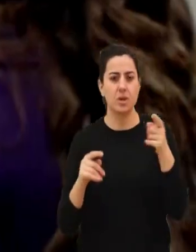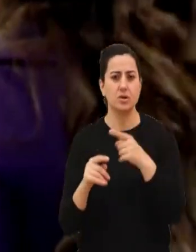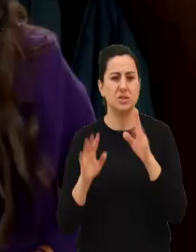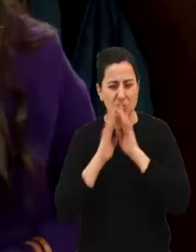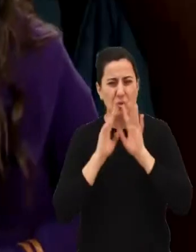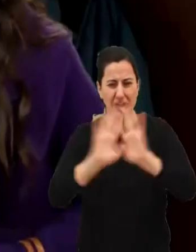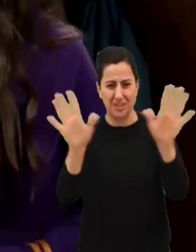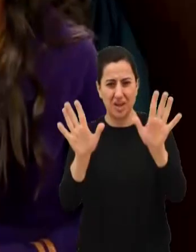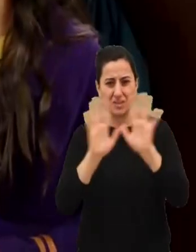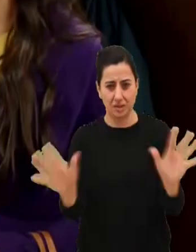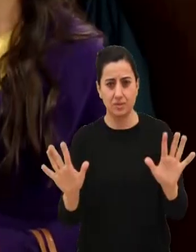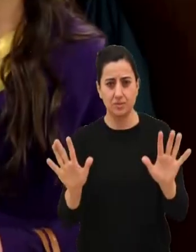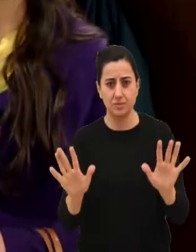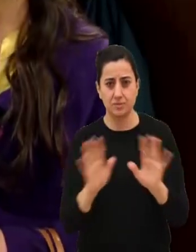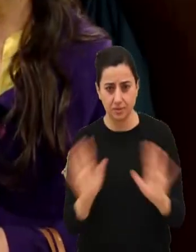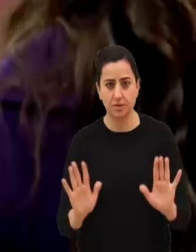kızım.